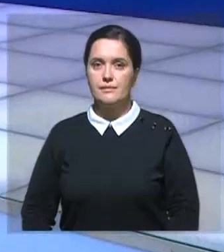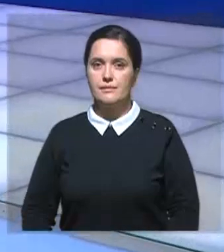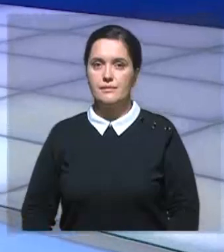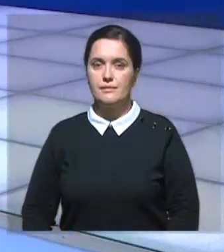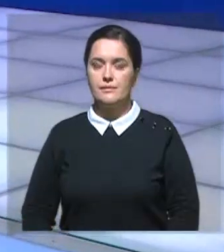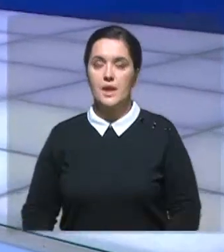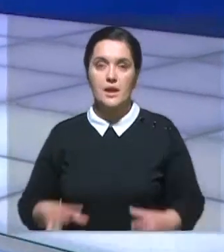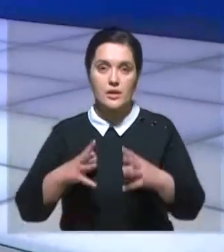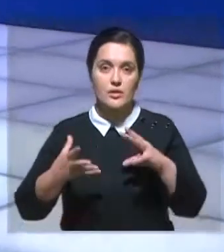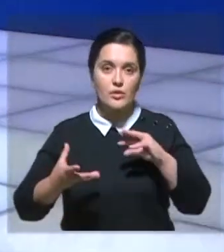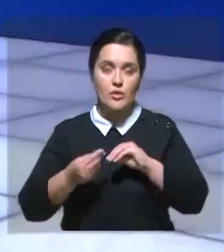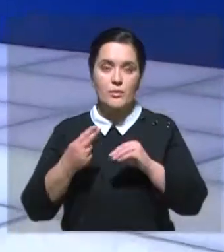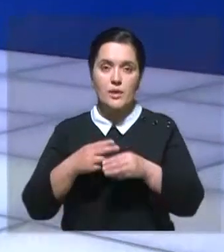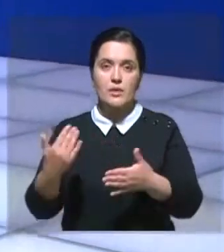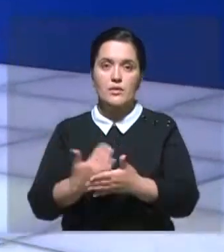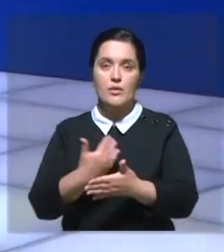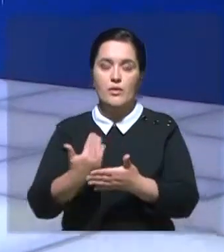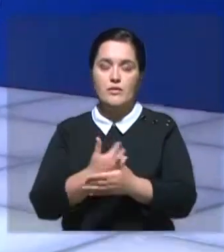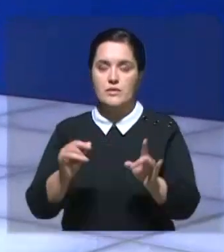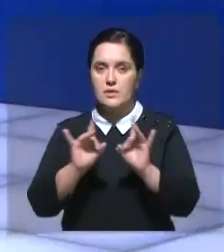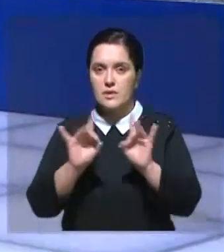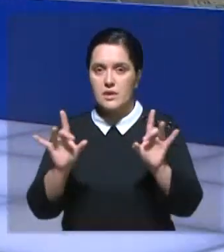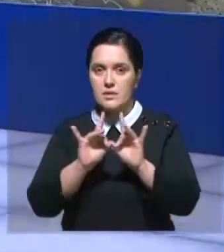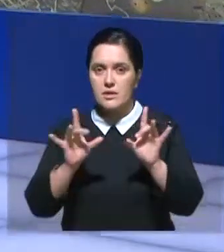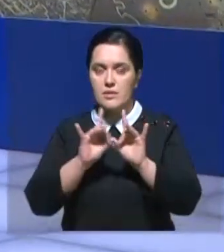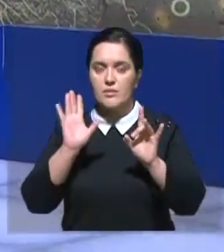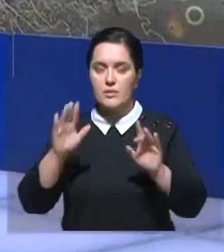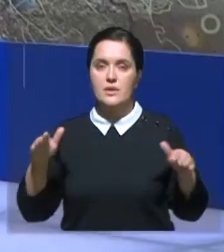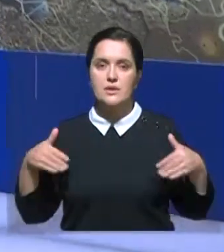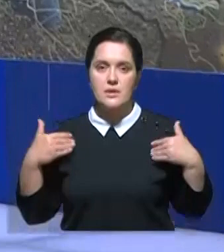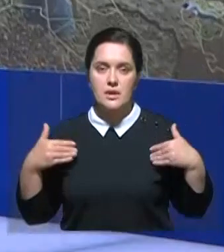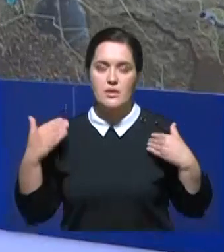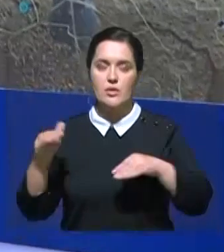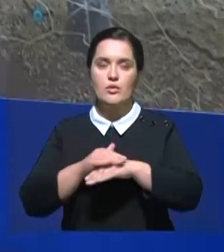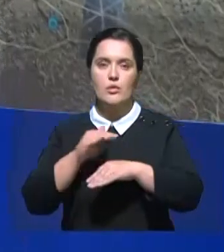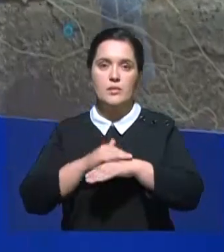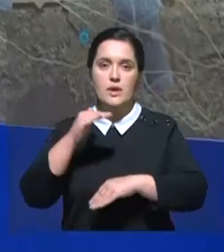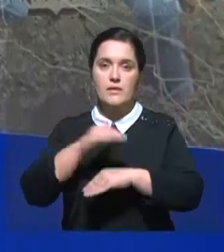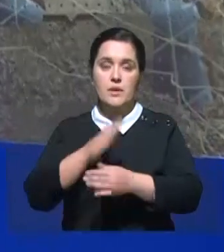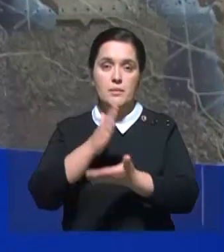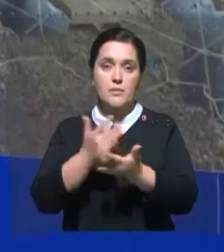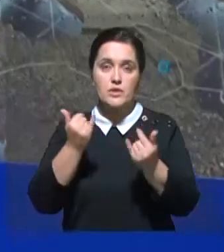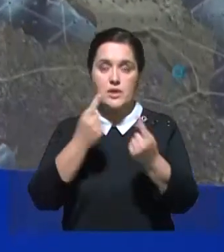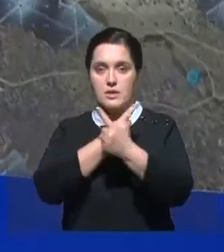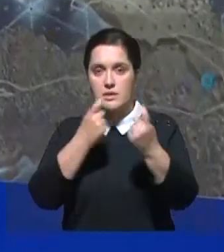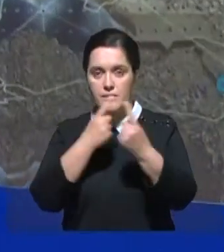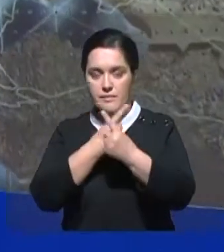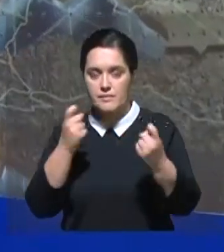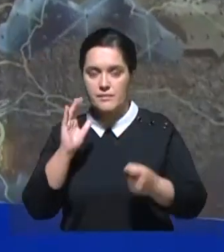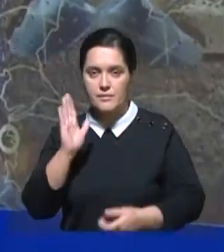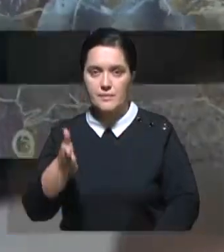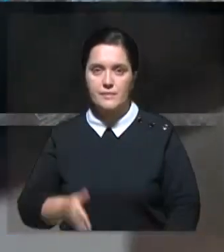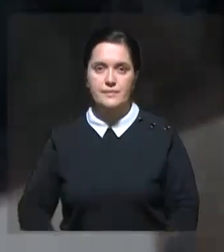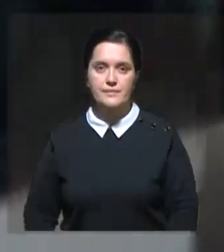С итогами этого дня знакомим и вас я, Лаура Жакупова, и моя коллега Виктория Антонишина. Добрый вечер. И прямо сейчас некоторые сообщения этого выпуска.